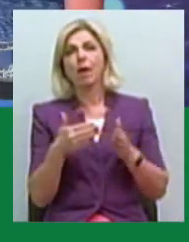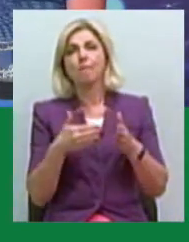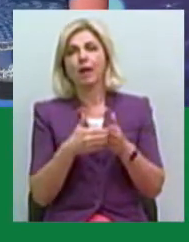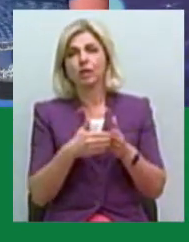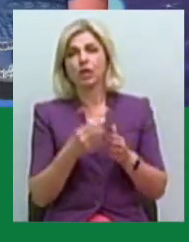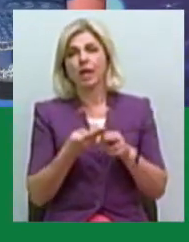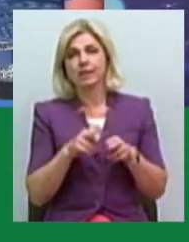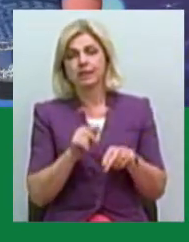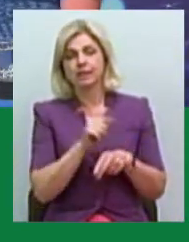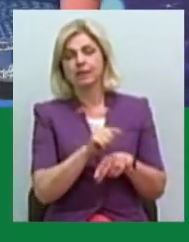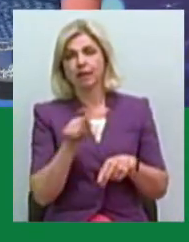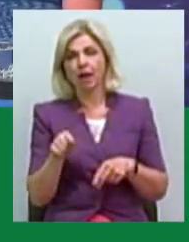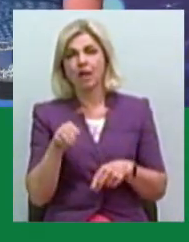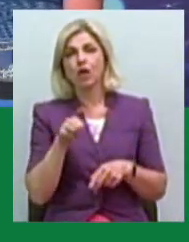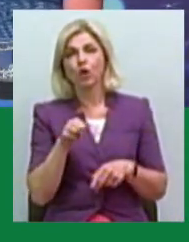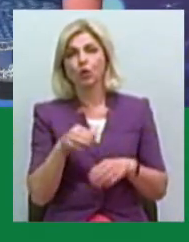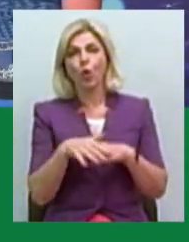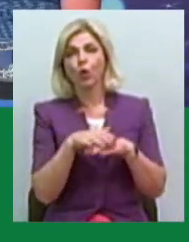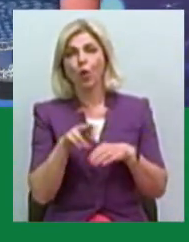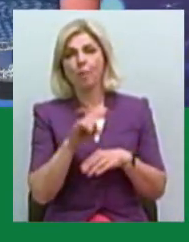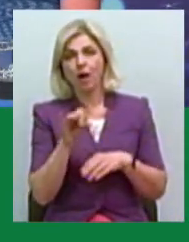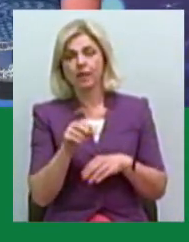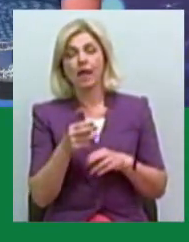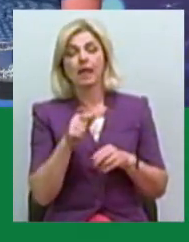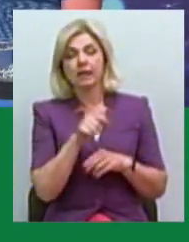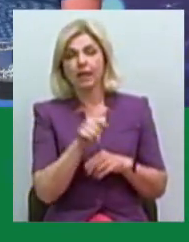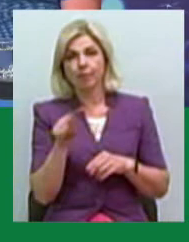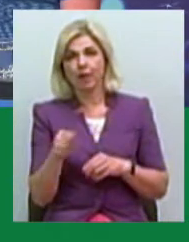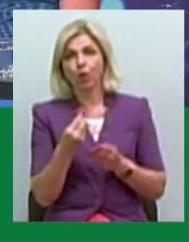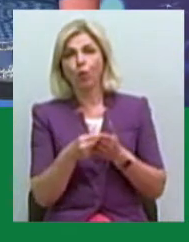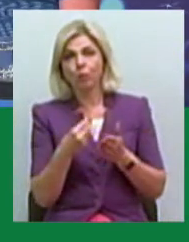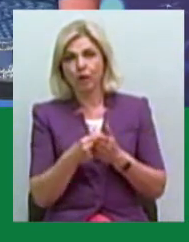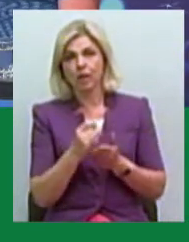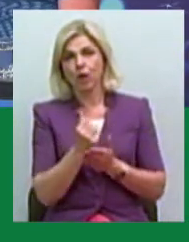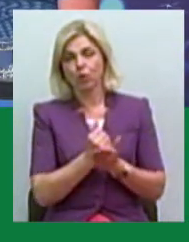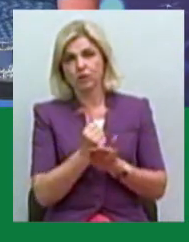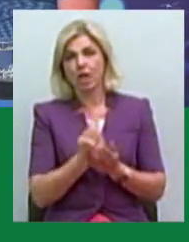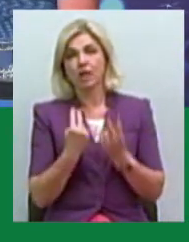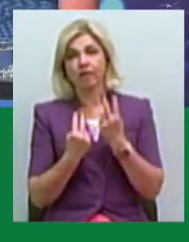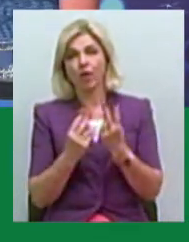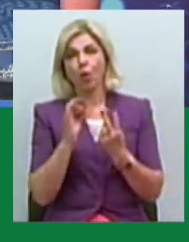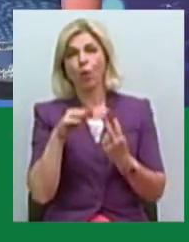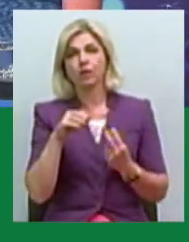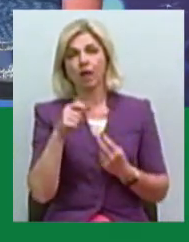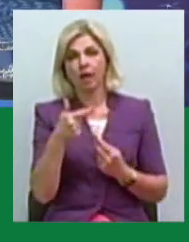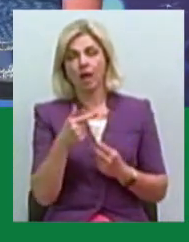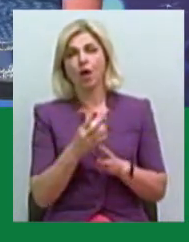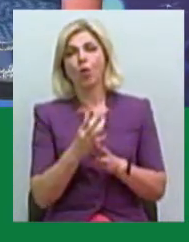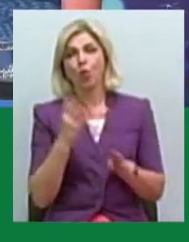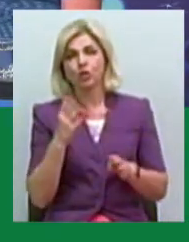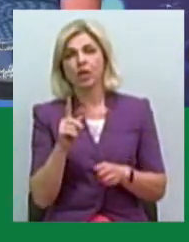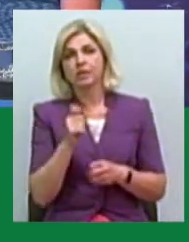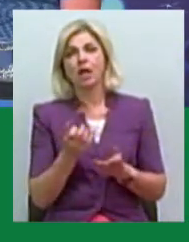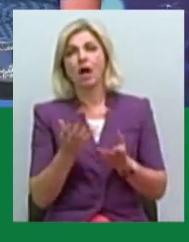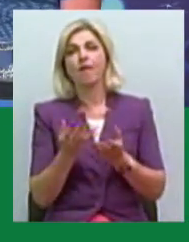цих об'єднаних територіальних громад, тими бюджетними коштами і тими ресурсами. Просто ці ОТГ стають в чергу, дайте нам бюджетних